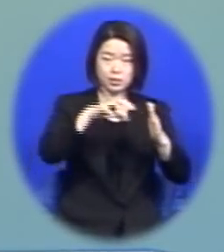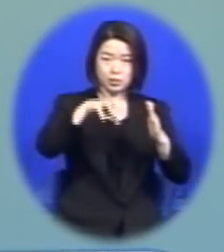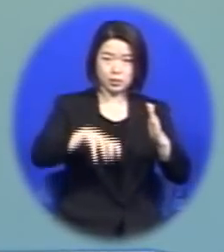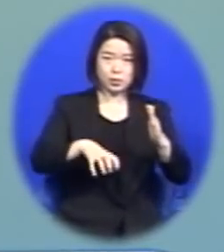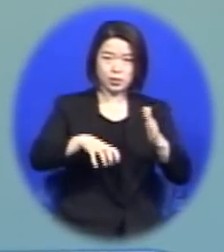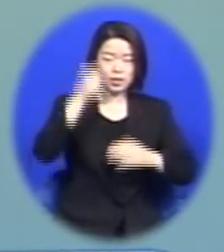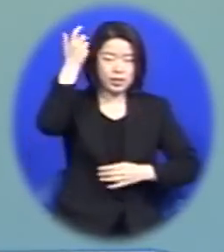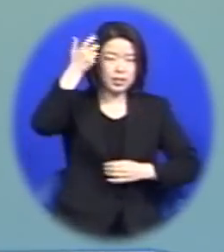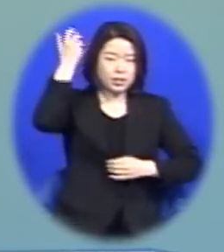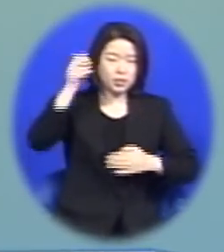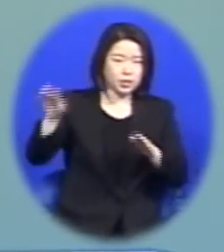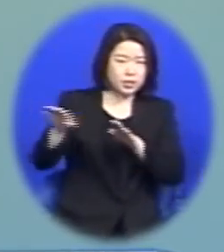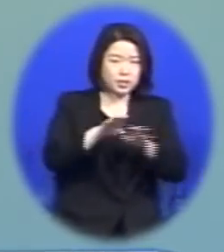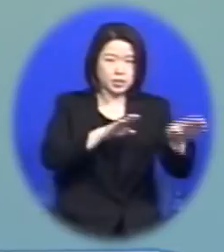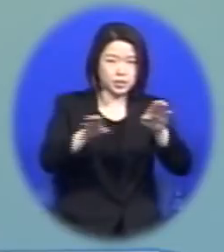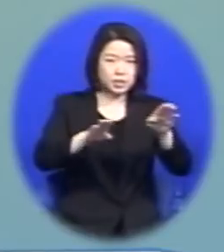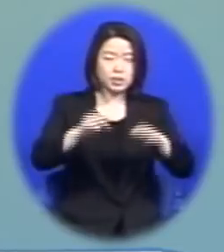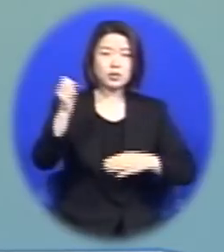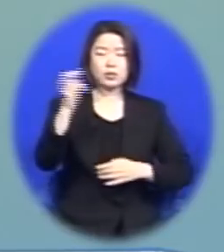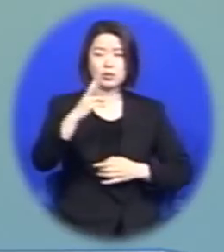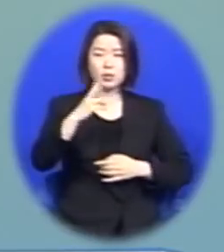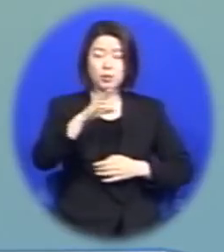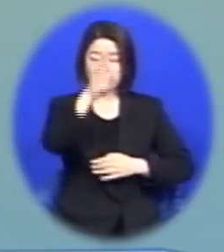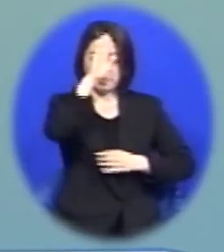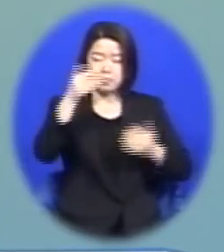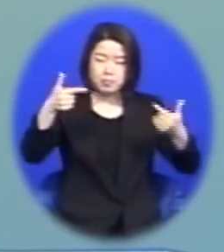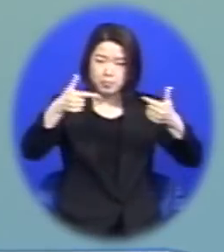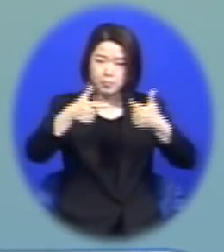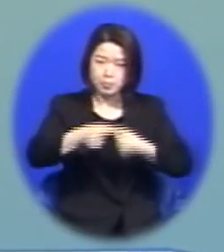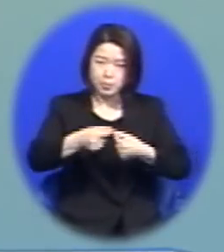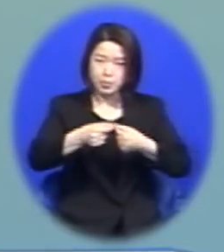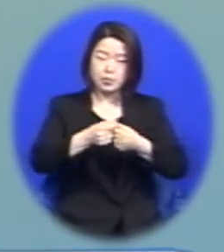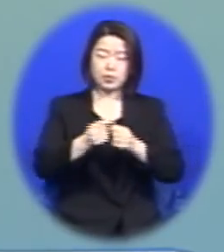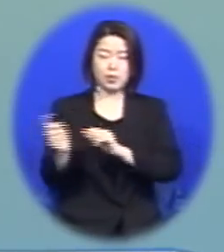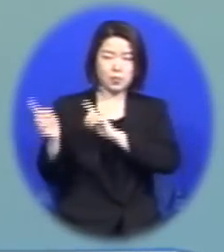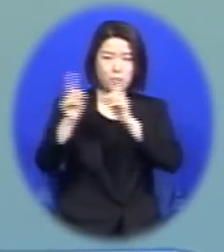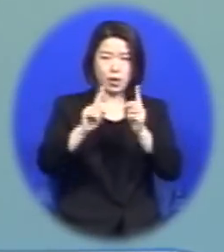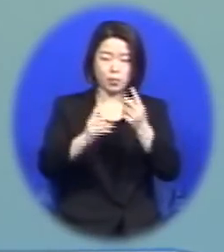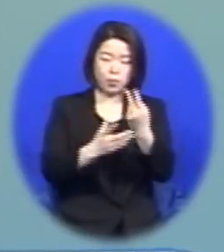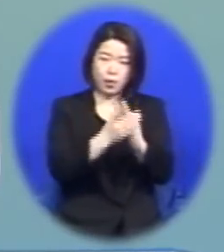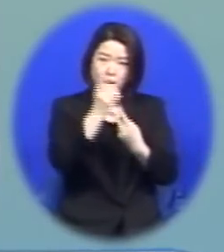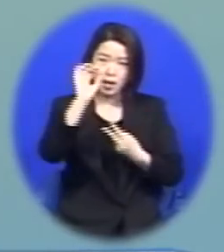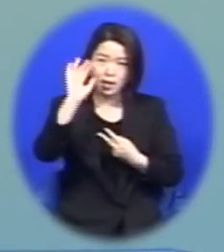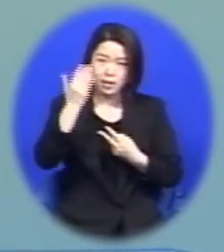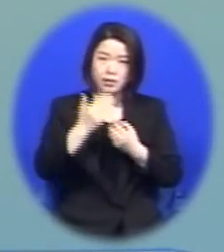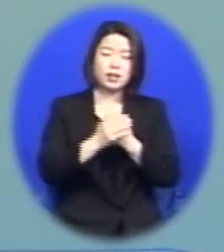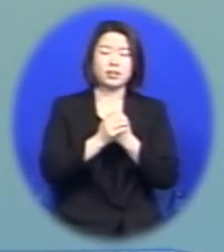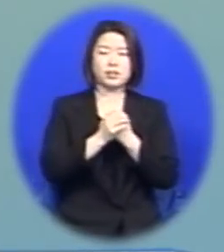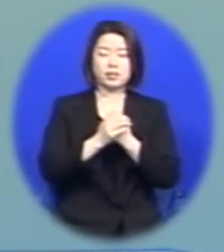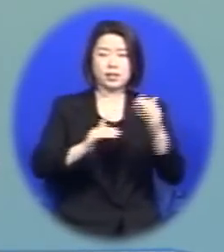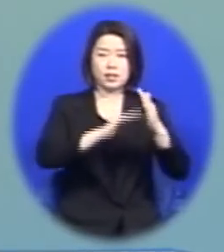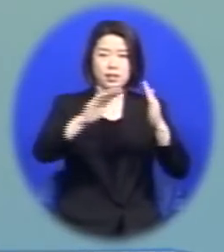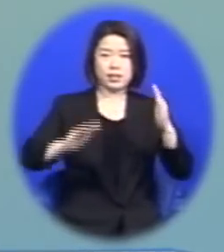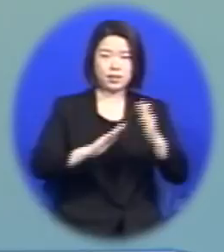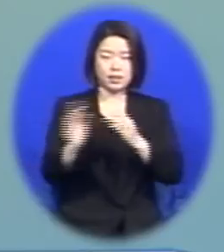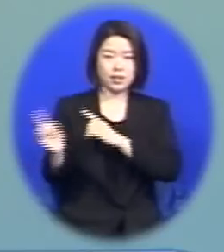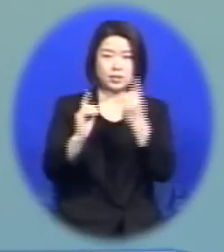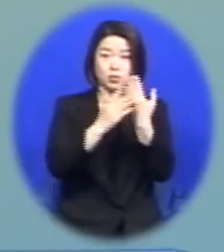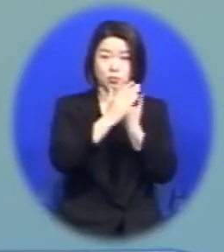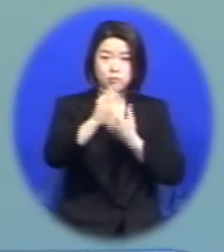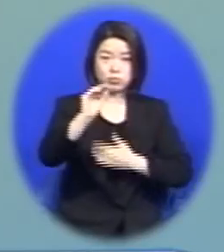길을 치유도 일어나고 회복도 일어나고 하나되는 역사 가정의 부흥이 일어나기를 축원합니다